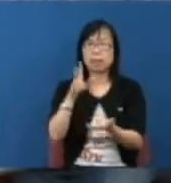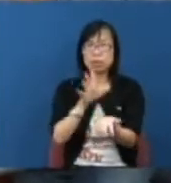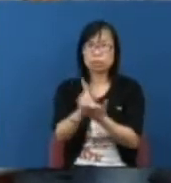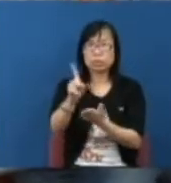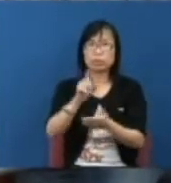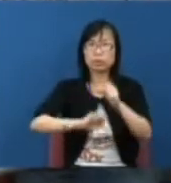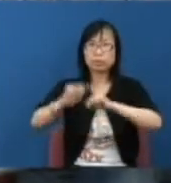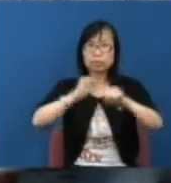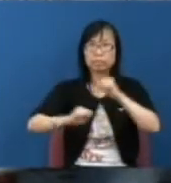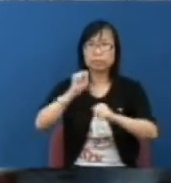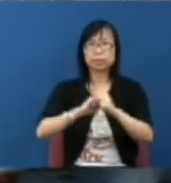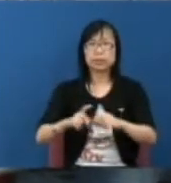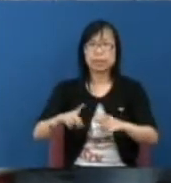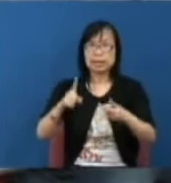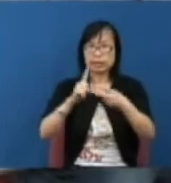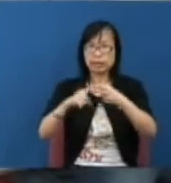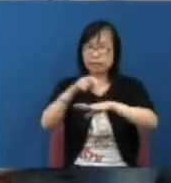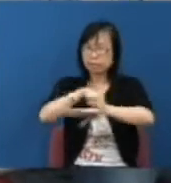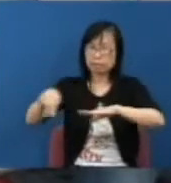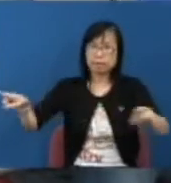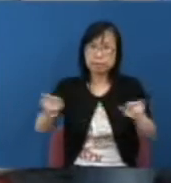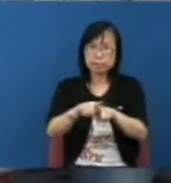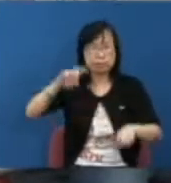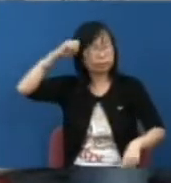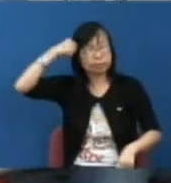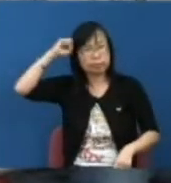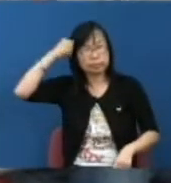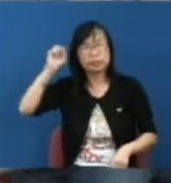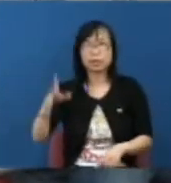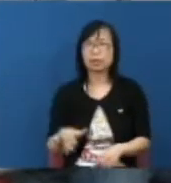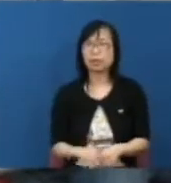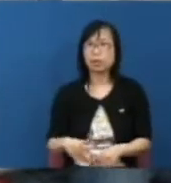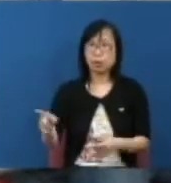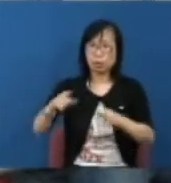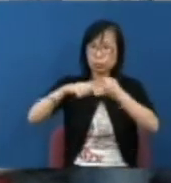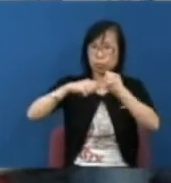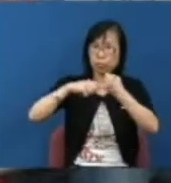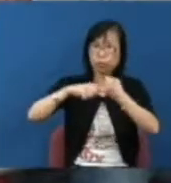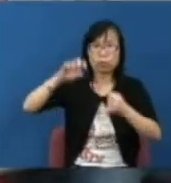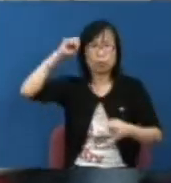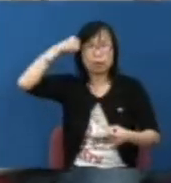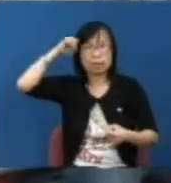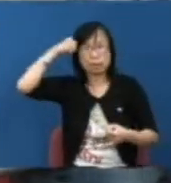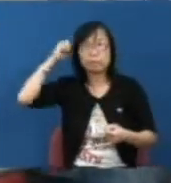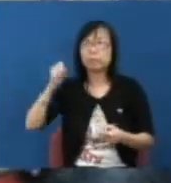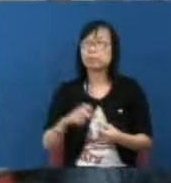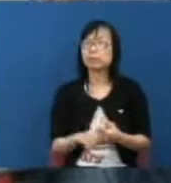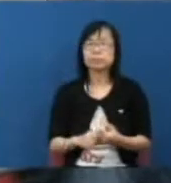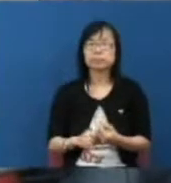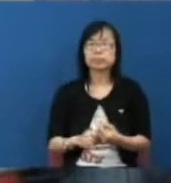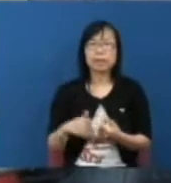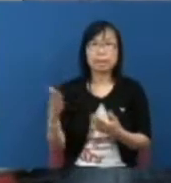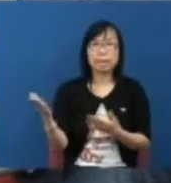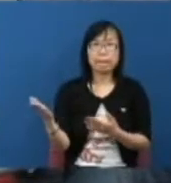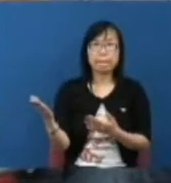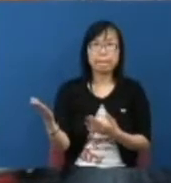好多前輩啦，咁一齊研究過。咁其實咧，我哋好初步嘅構思嚟嘅。咁 呢個圖啊。 係